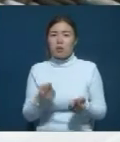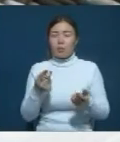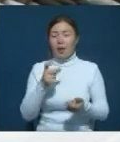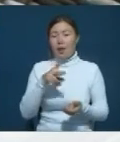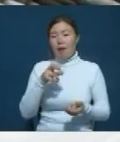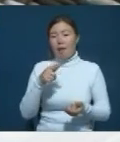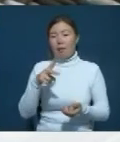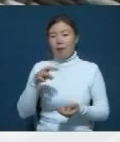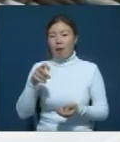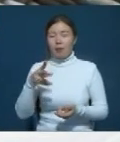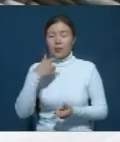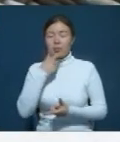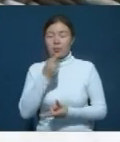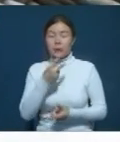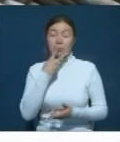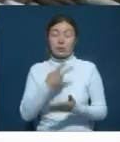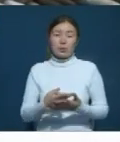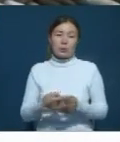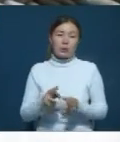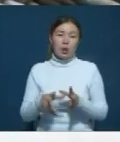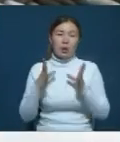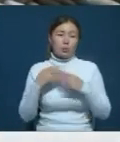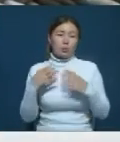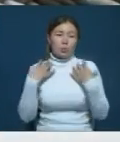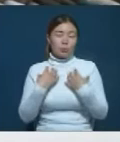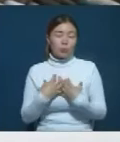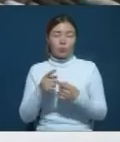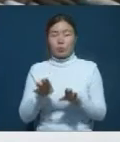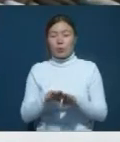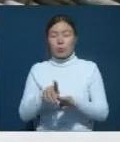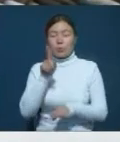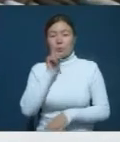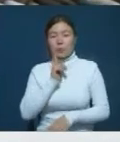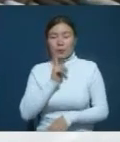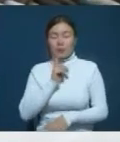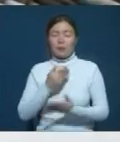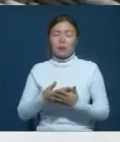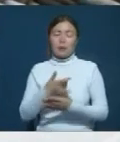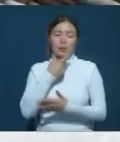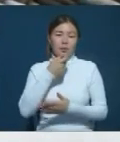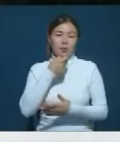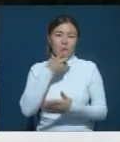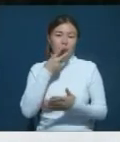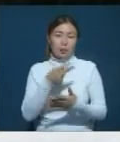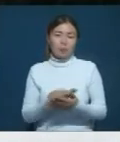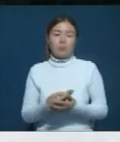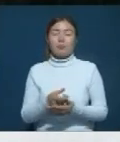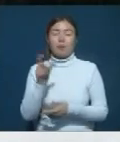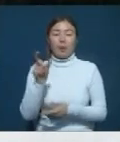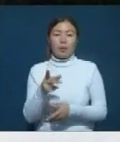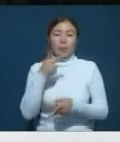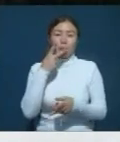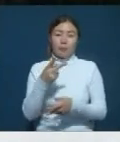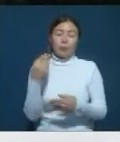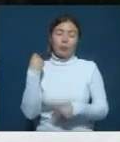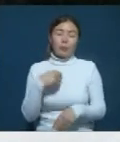элегантны көрінеді бойына айтқан кезде. И және де жағалары өте ыңғайлы, және де әдемі көрінеді. Адам көркі